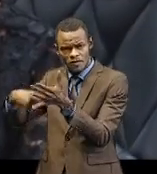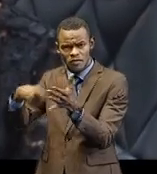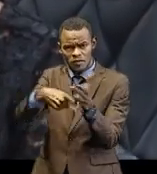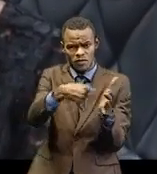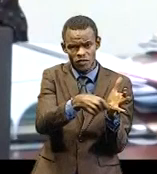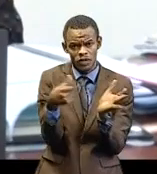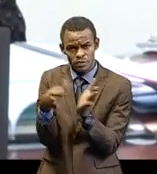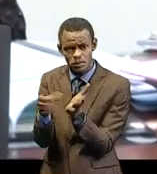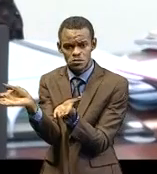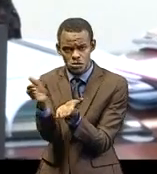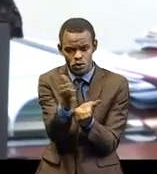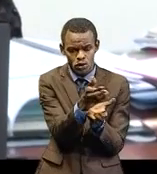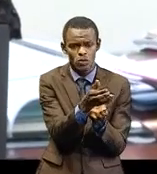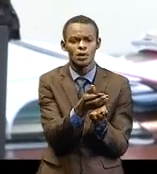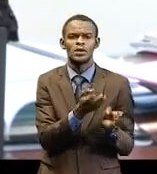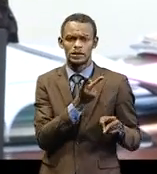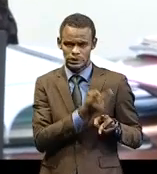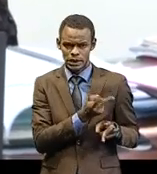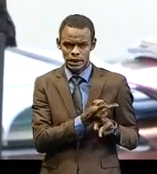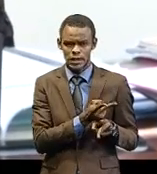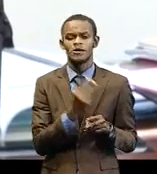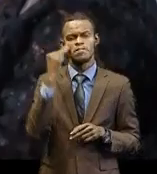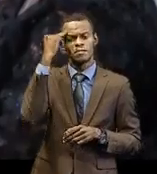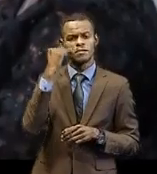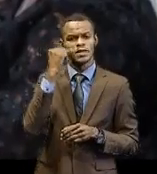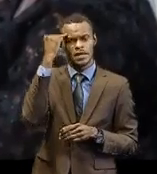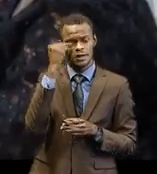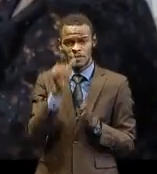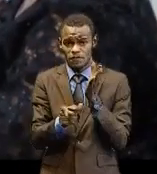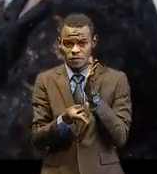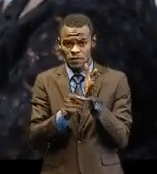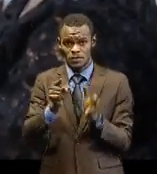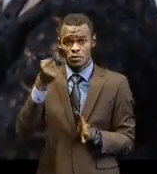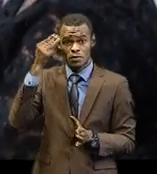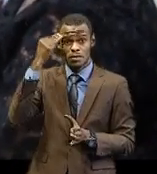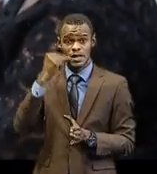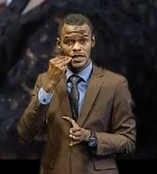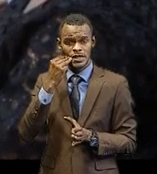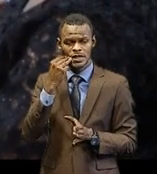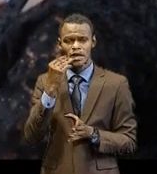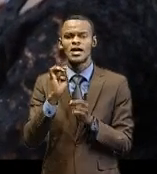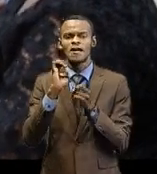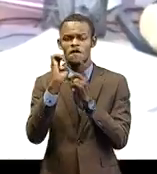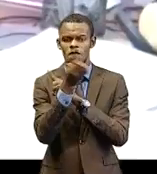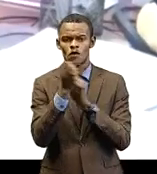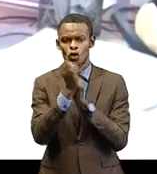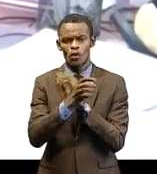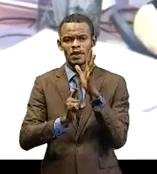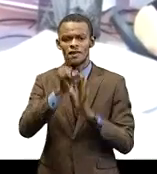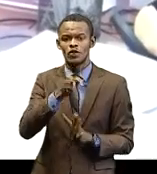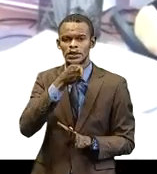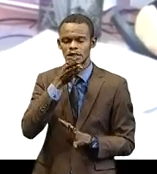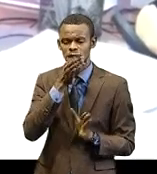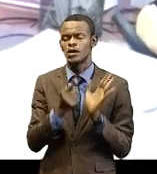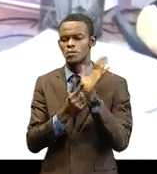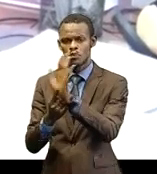ces secteurs, la vice-première ministre, ministre de l'Environnement et Développement Durable, a présenté au Conseil des ministres 10